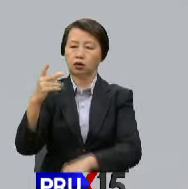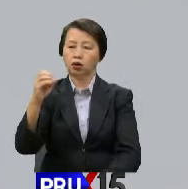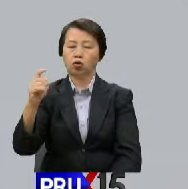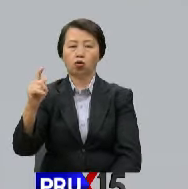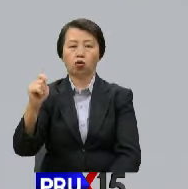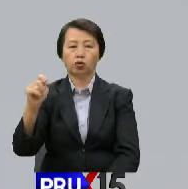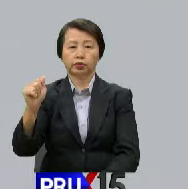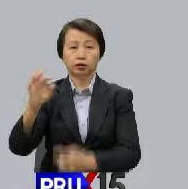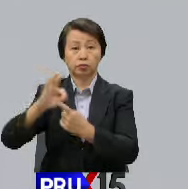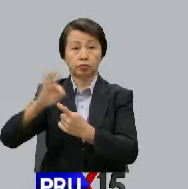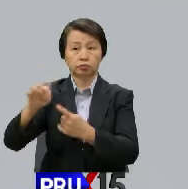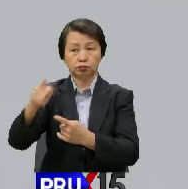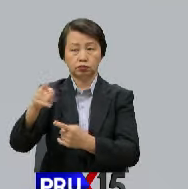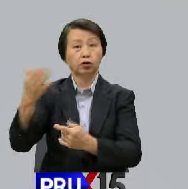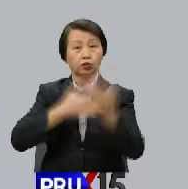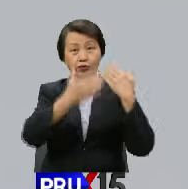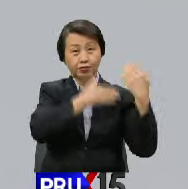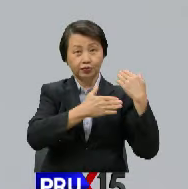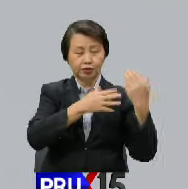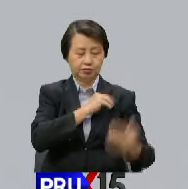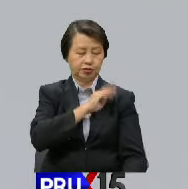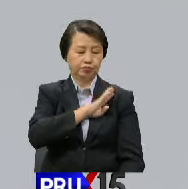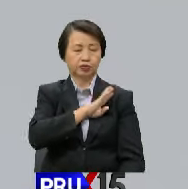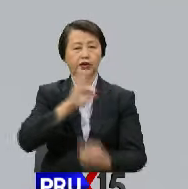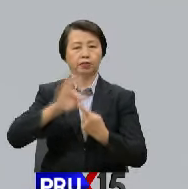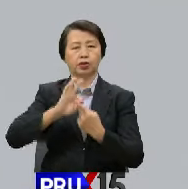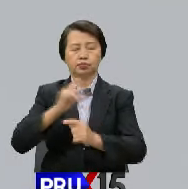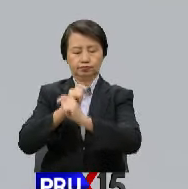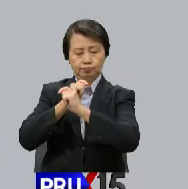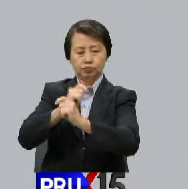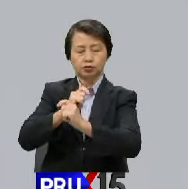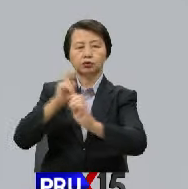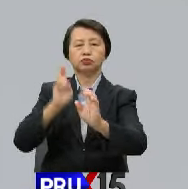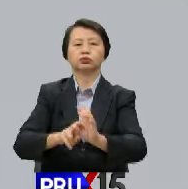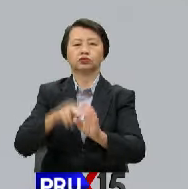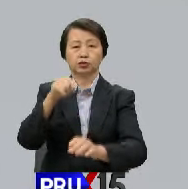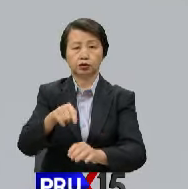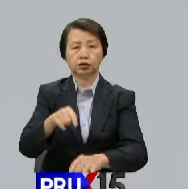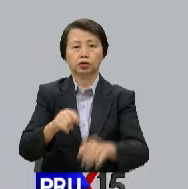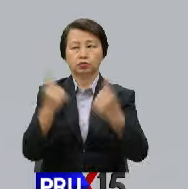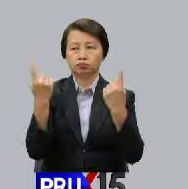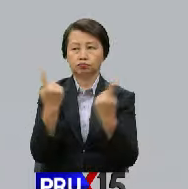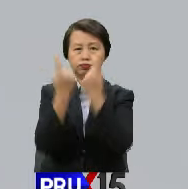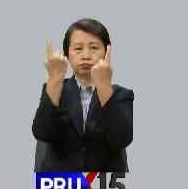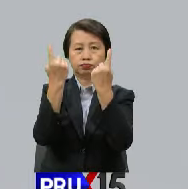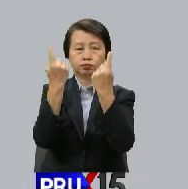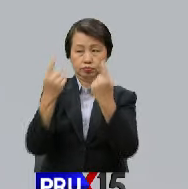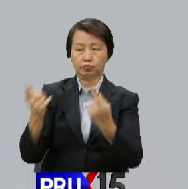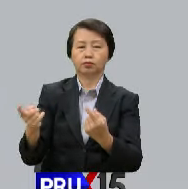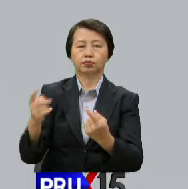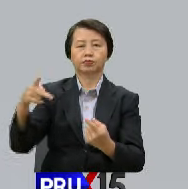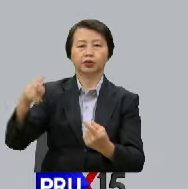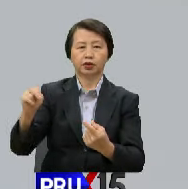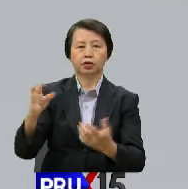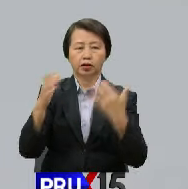penyandangnya yaitu menteri besar Pulau Pinang jagonyal akan mempertahankan Kursi ini satu lawan satu kita